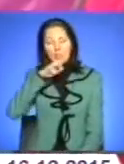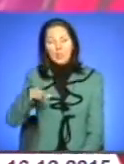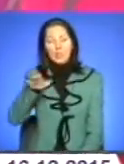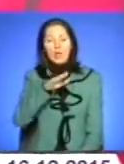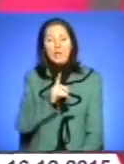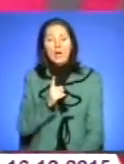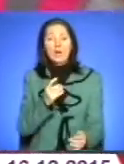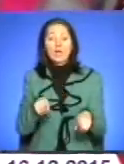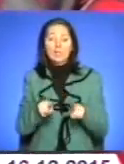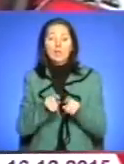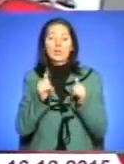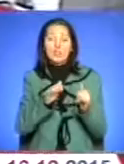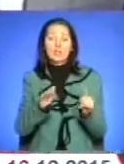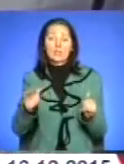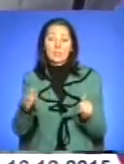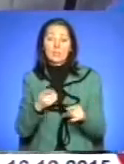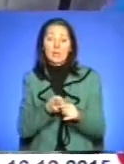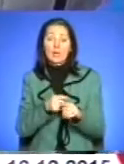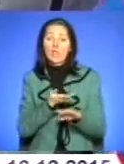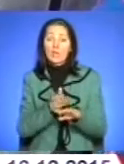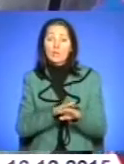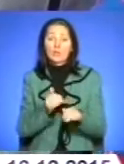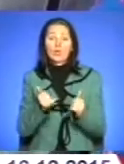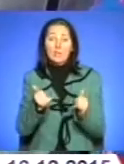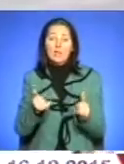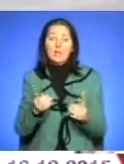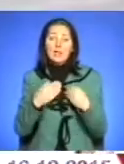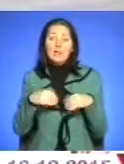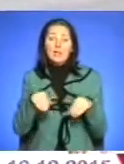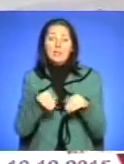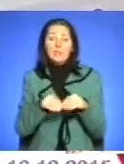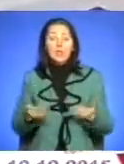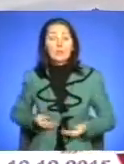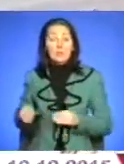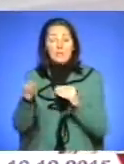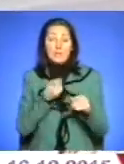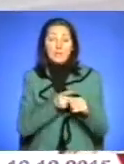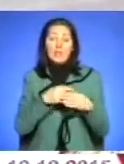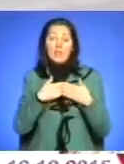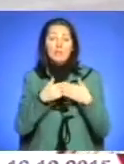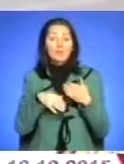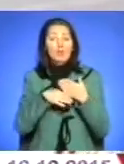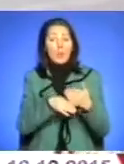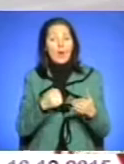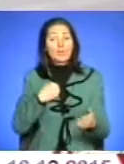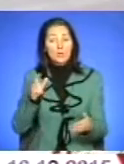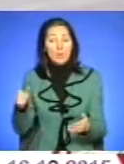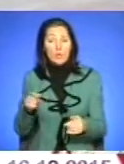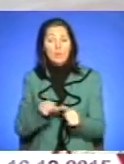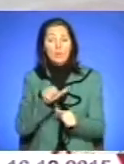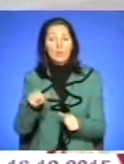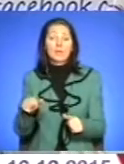частково сімей переселенців, які активно допомагають військовим. Окрім матеріального, ця акція має велике